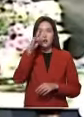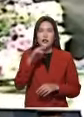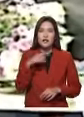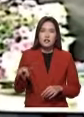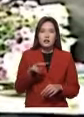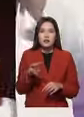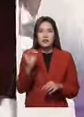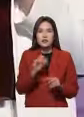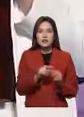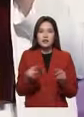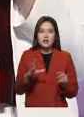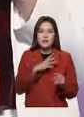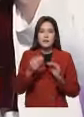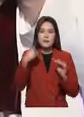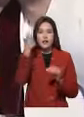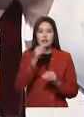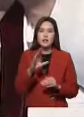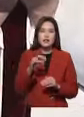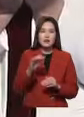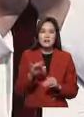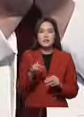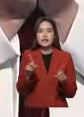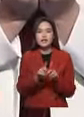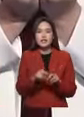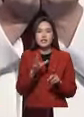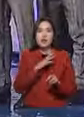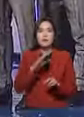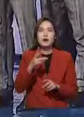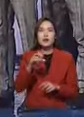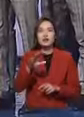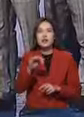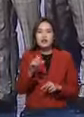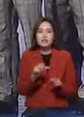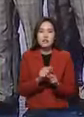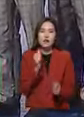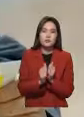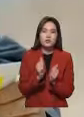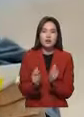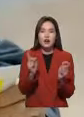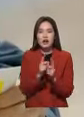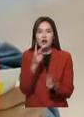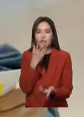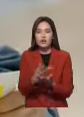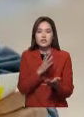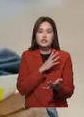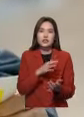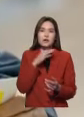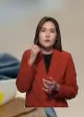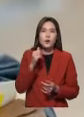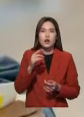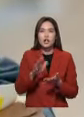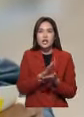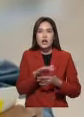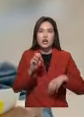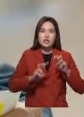шығар. Ал бұл сөздің шығу тарихын жұрт біле бермейді. Сөйтсе, сатира саңлағы елді жиі аралапты. Алғашында Ара сатиралық журналында